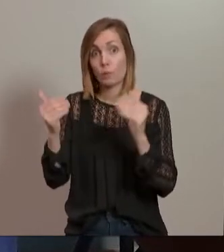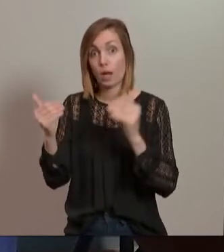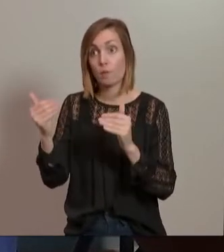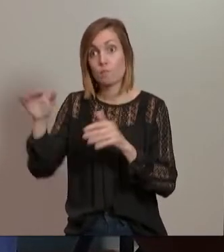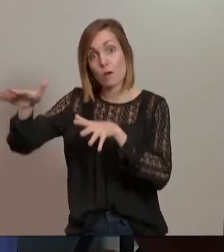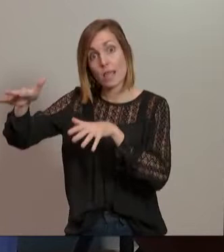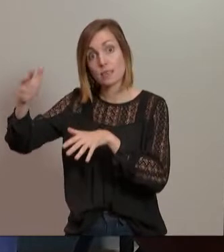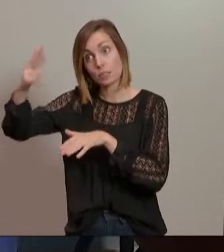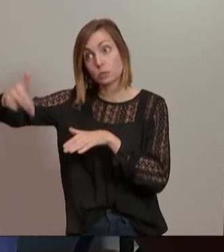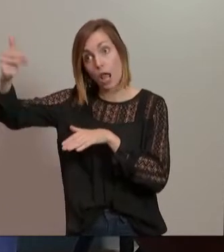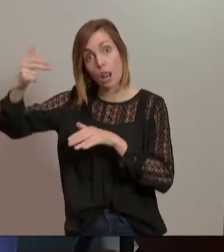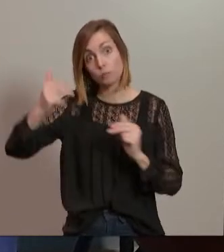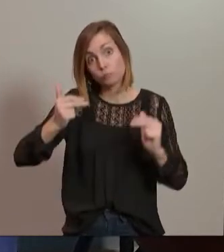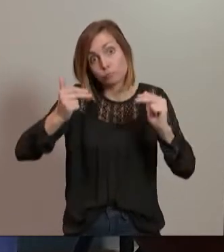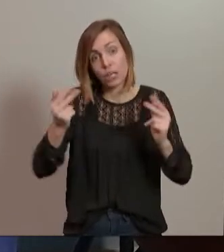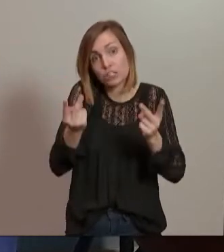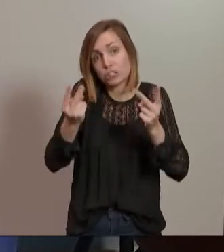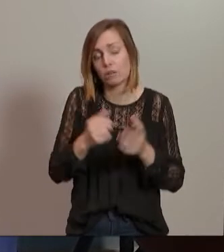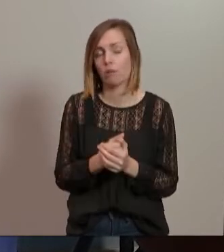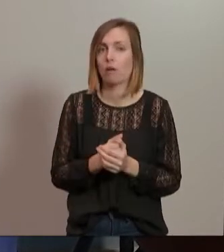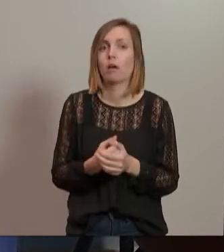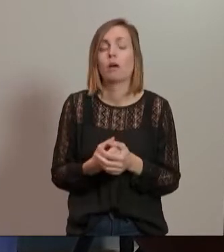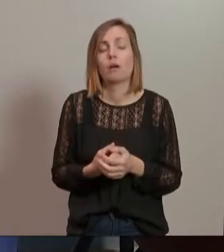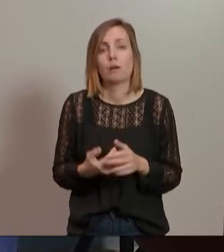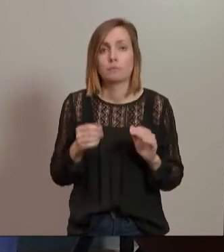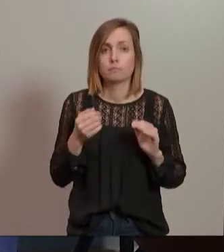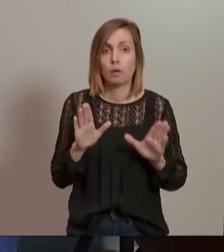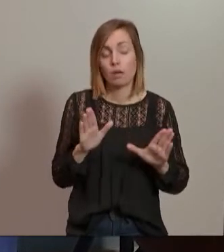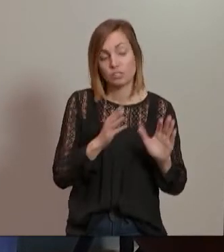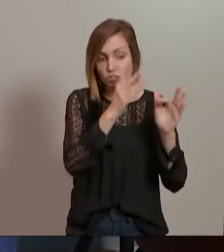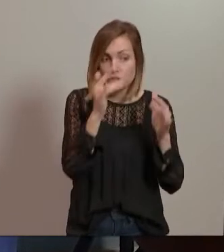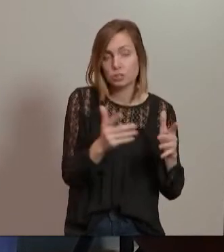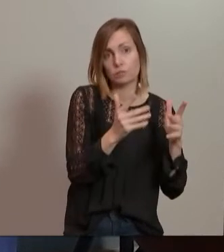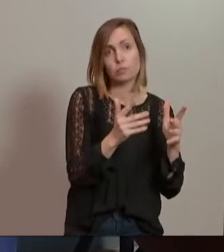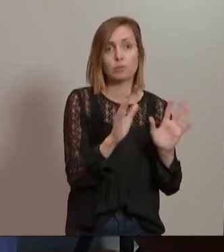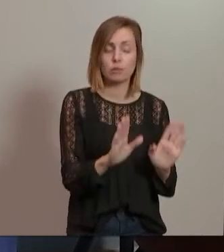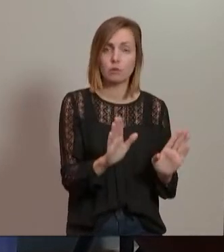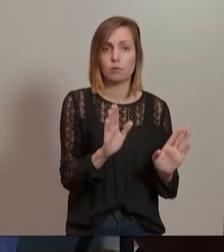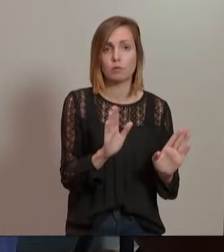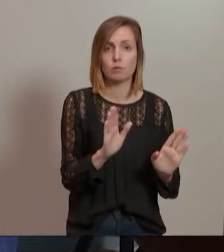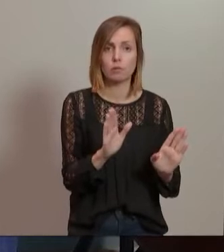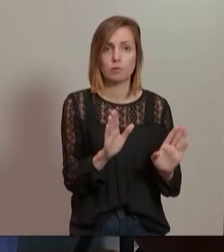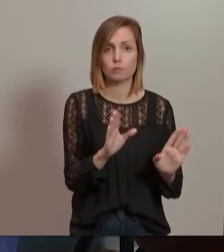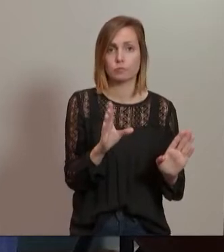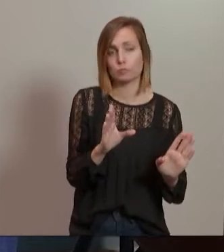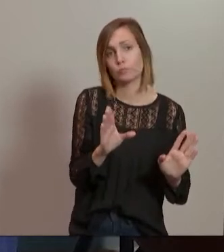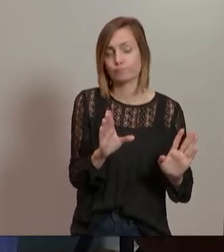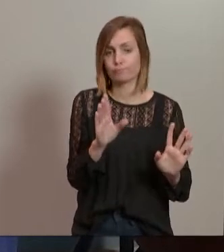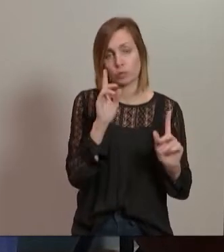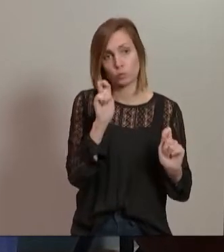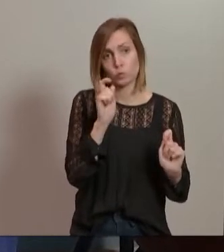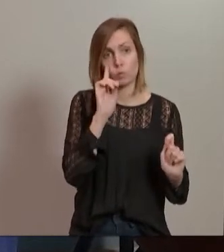nationale. Néanmoins, il faut relativiser ces chiffres-là dans la mesure où il y a des disparités en